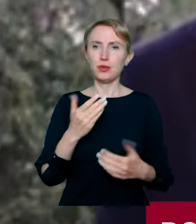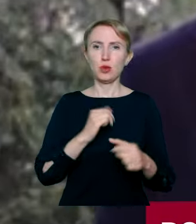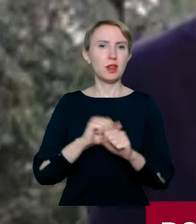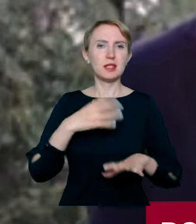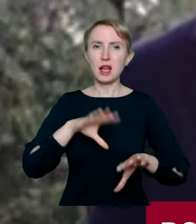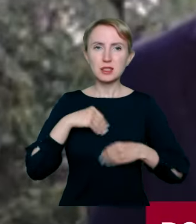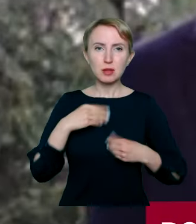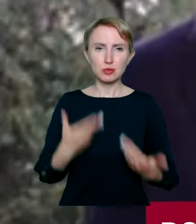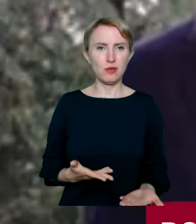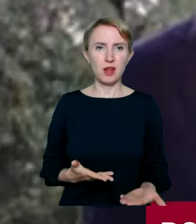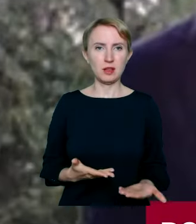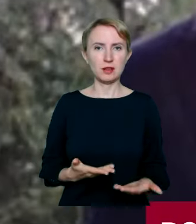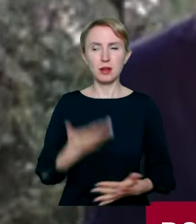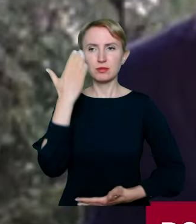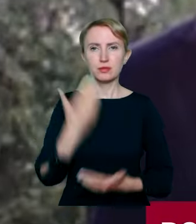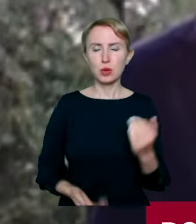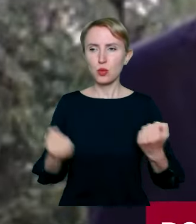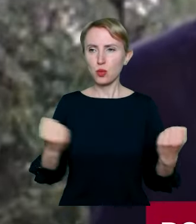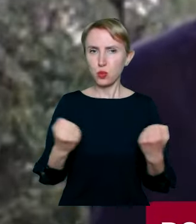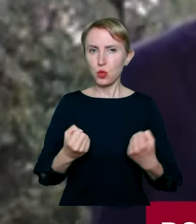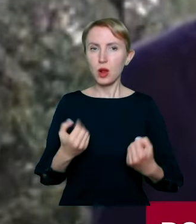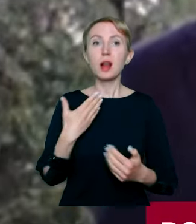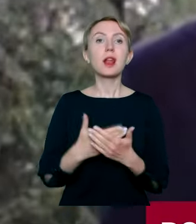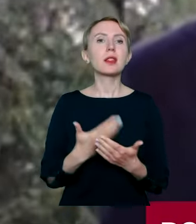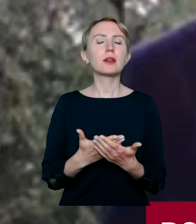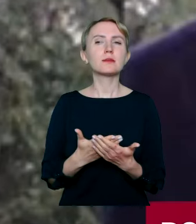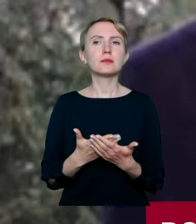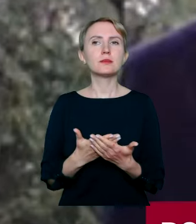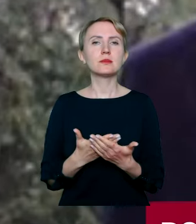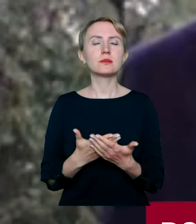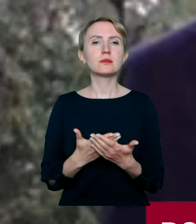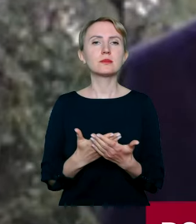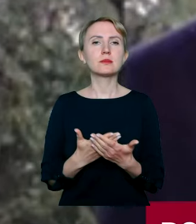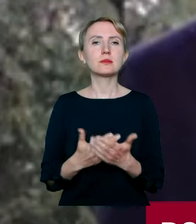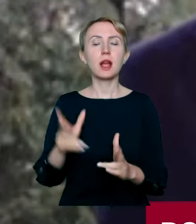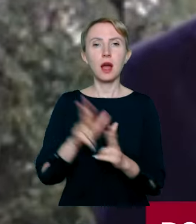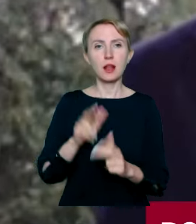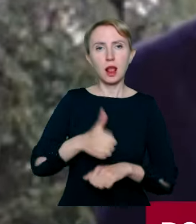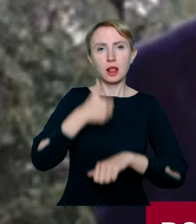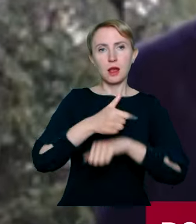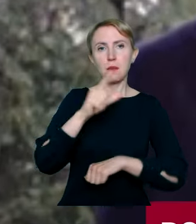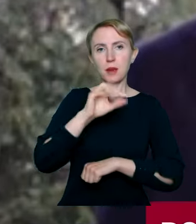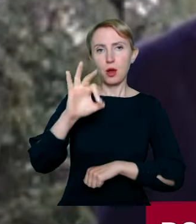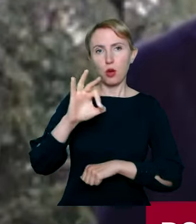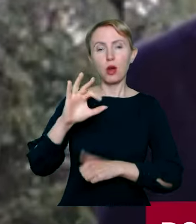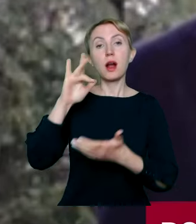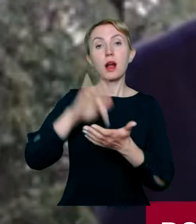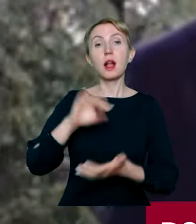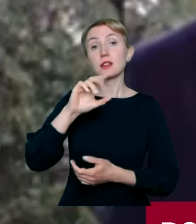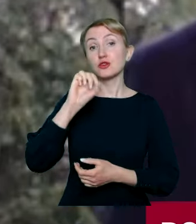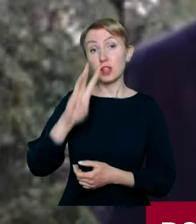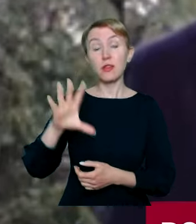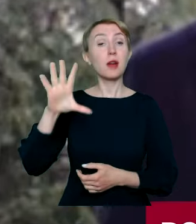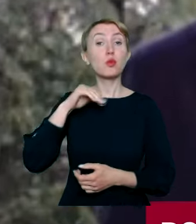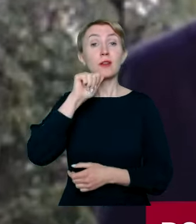akceptowany, że ta porażka wisi nad nim i w związku z tym agresja liderów Platformy w Trzewie wzbudziła, a byłem tam